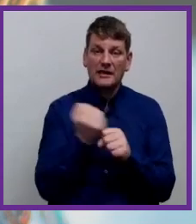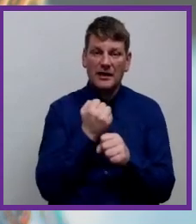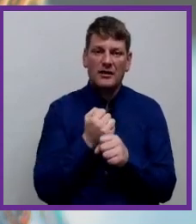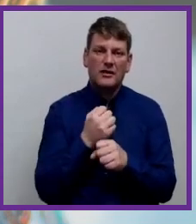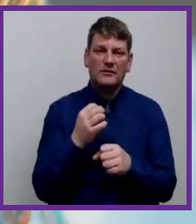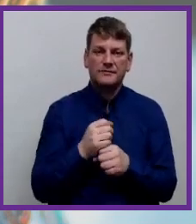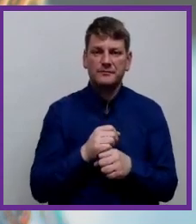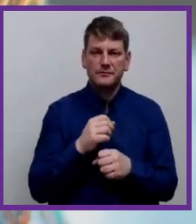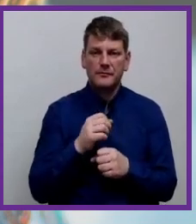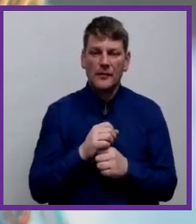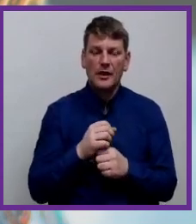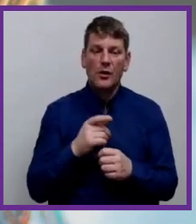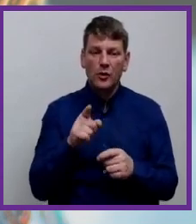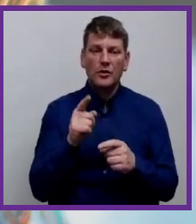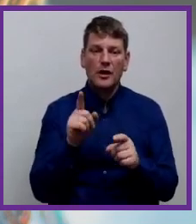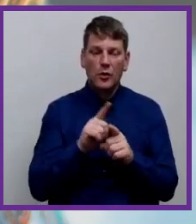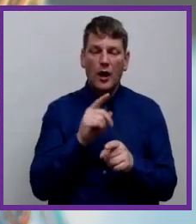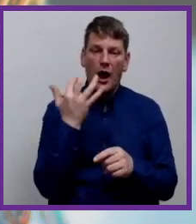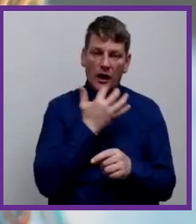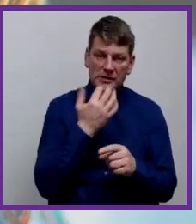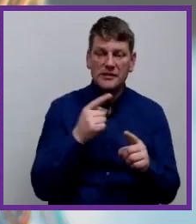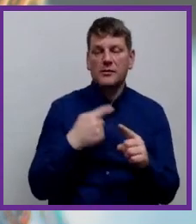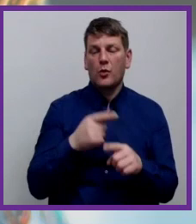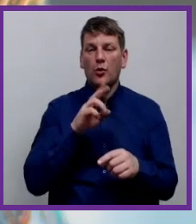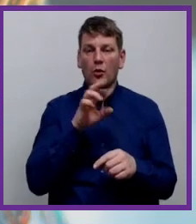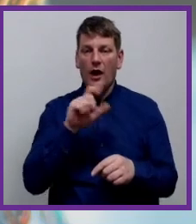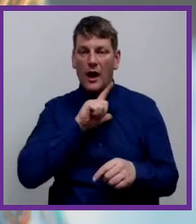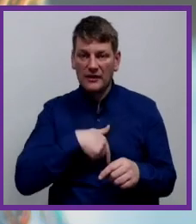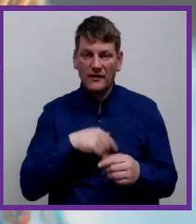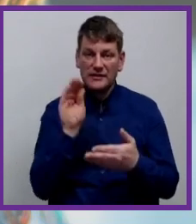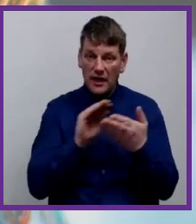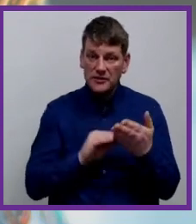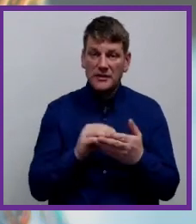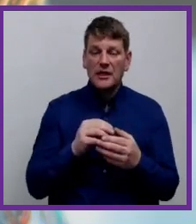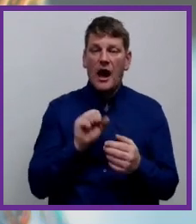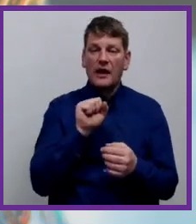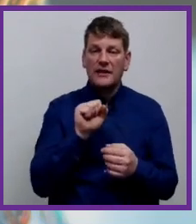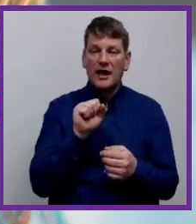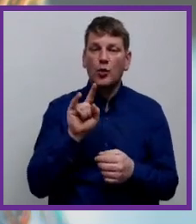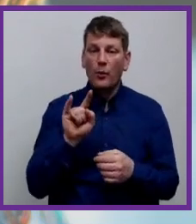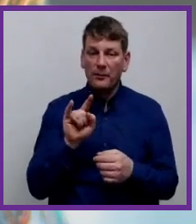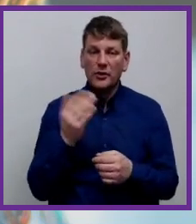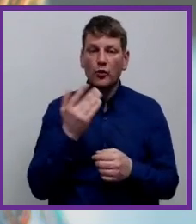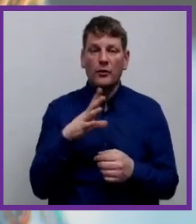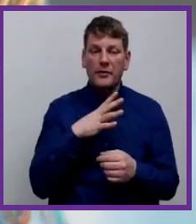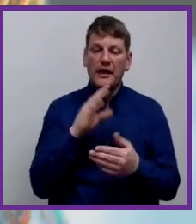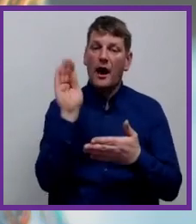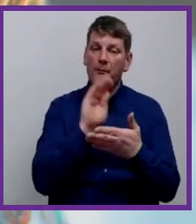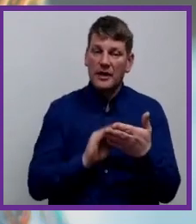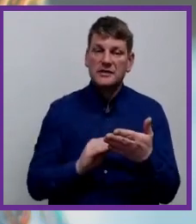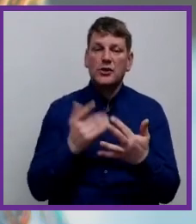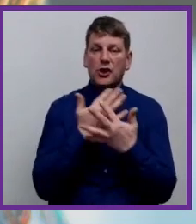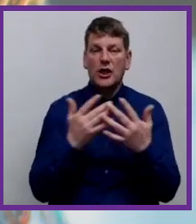Baudelaire's un arī no Latvijas, pats Andrejs Upīts, kurā bija ļoti uzkrītoši aprakstīts